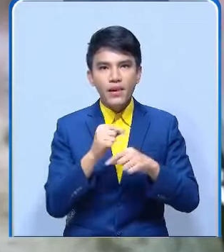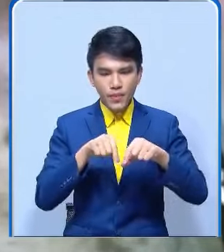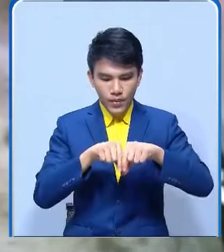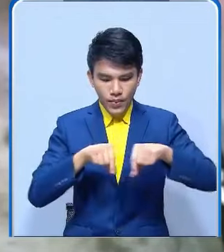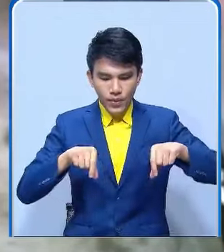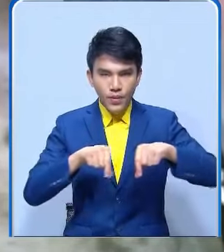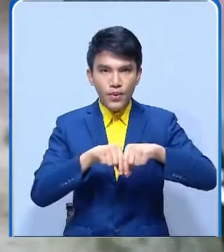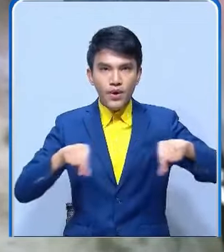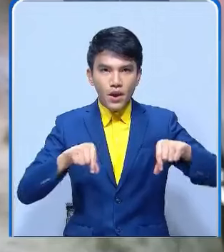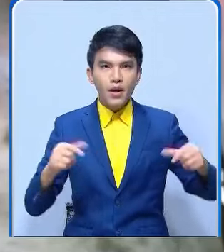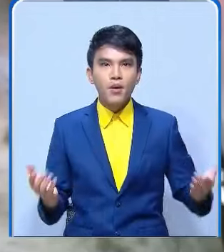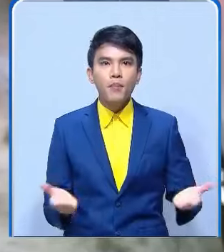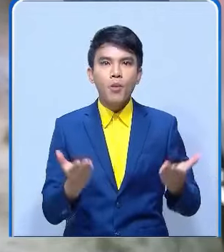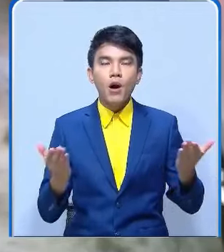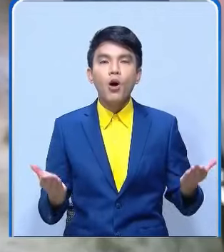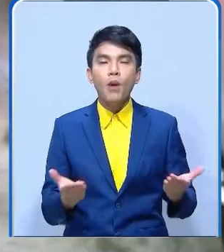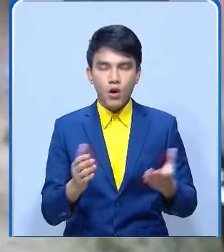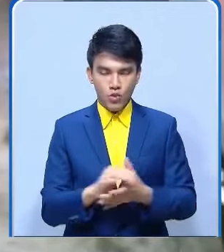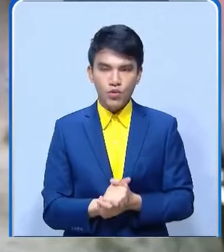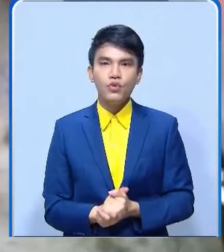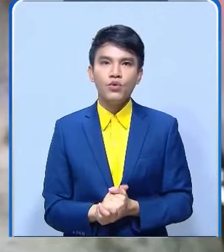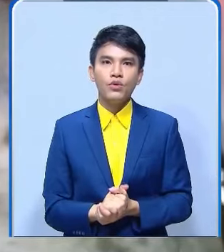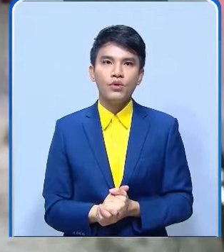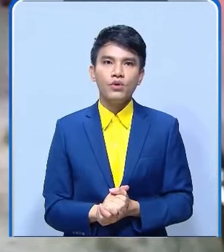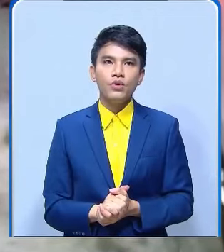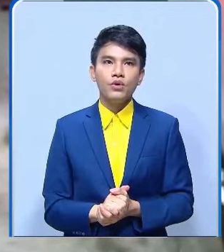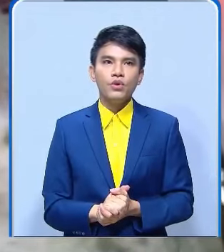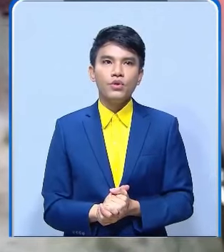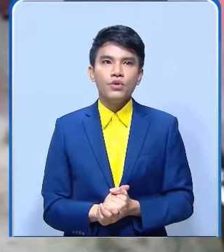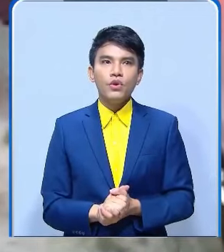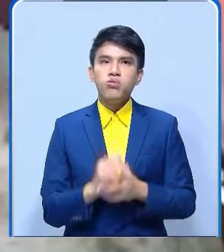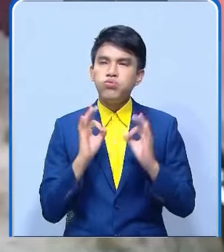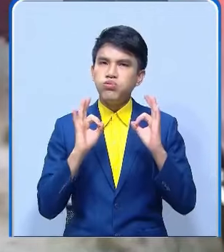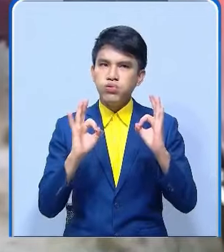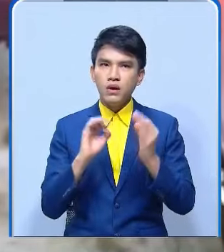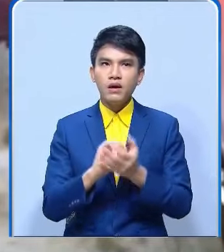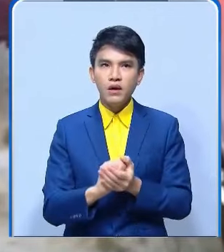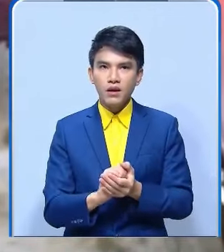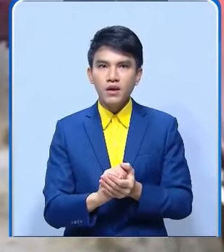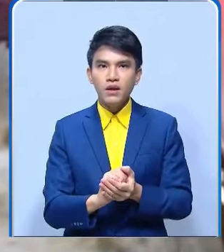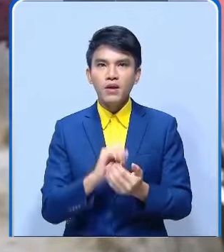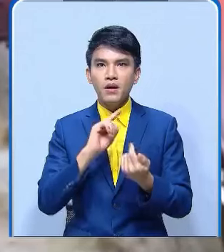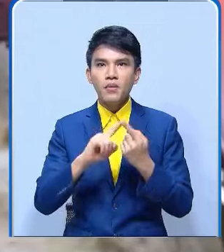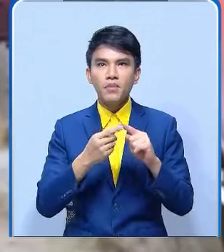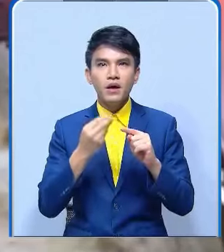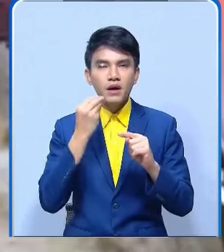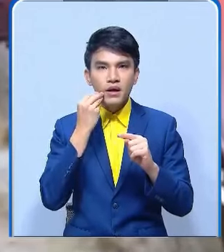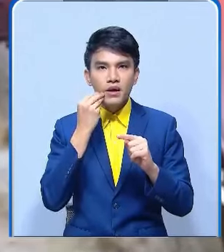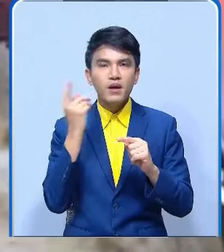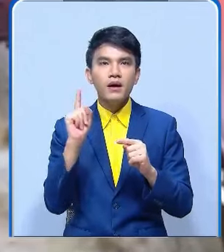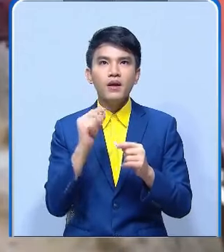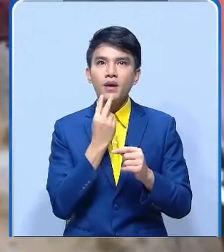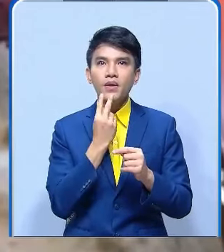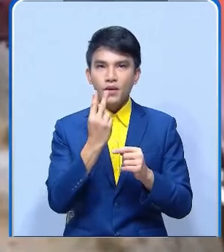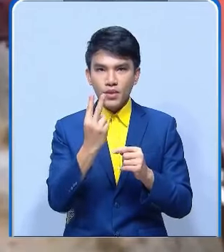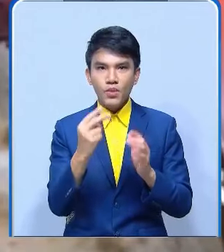ก็อ่ะโอเคน้ำหนักมันก็อาจจะไม่ได้เท่ากับเหล็กตันมันก็ยังโอเคอยู ่ก็อย่างหนึ่งที่ดีคือเพื่อนบ้านแถวนั้นน่ะคือพอเห็นเหตุ